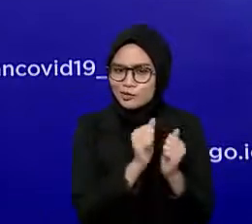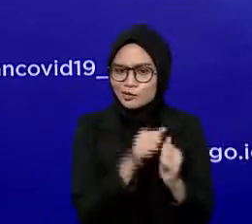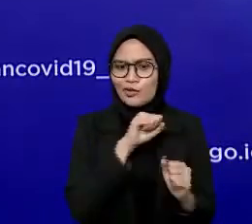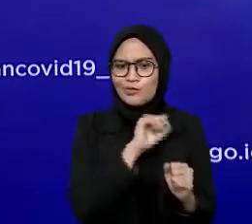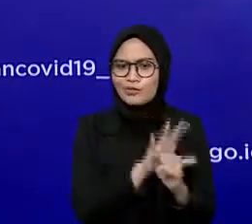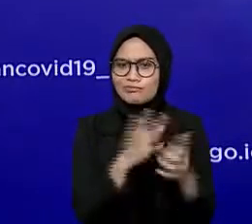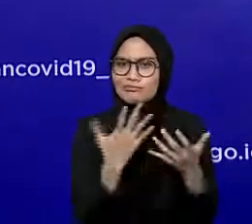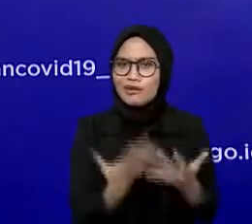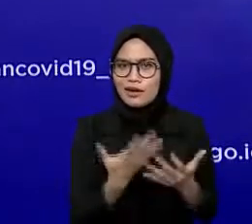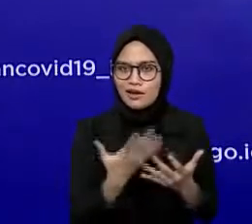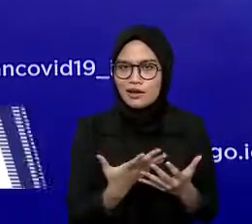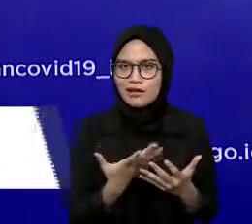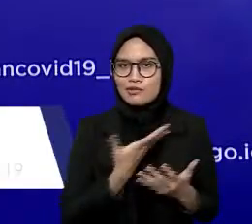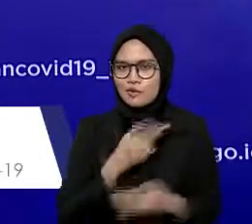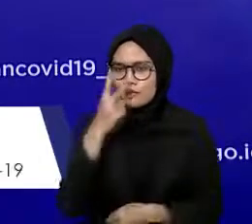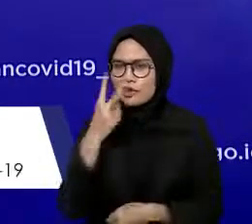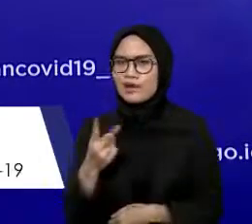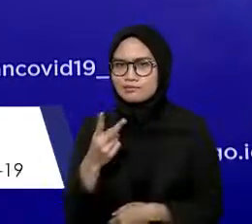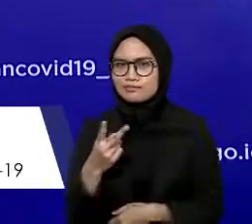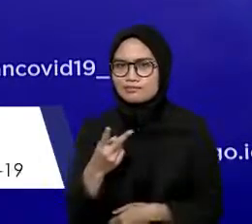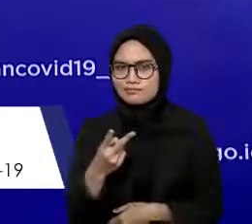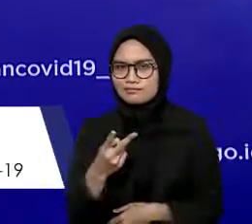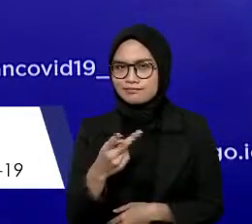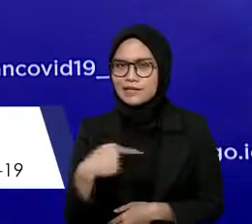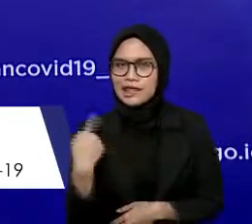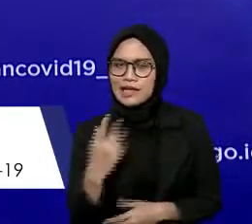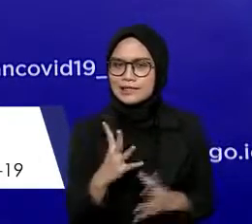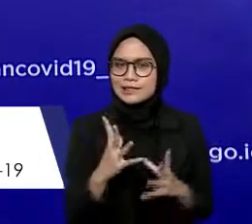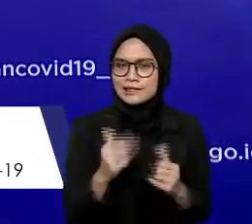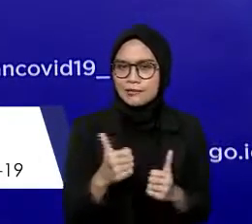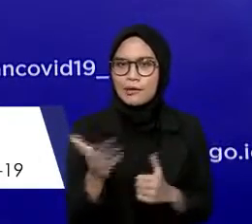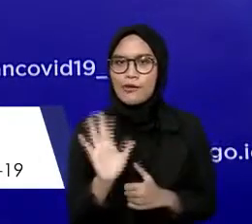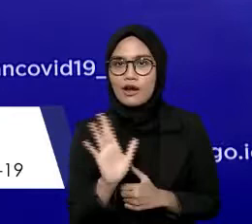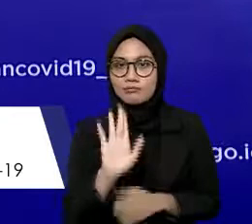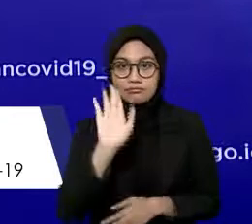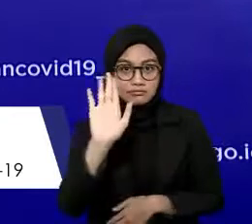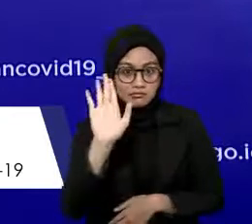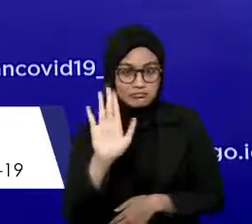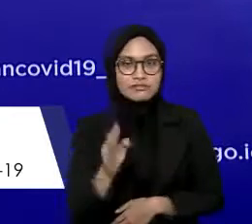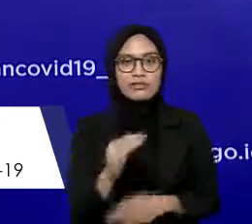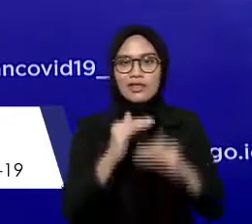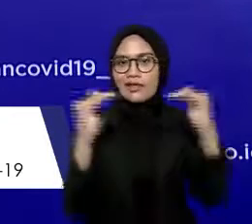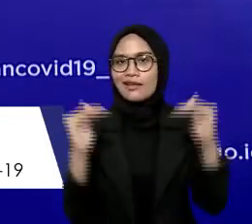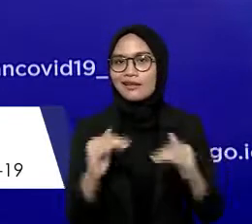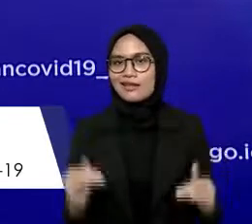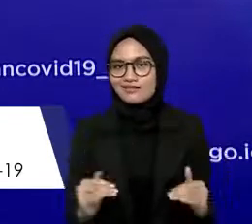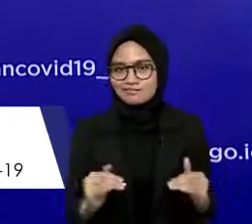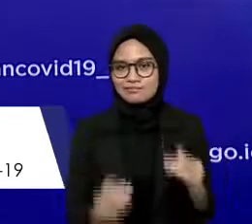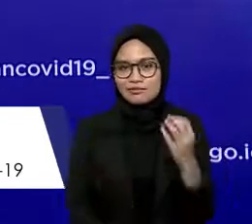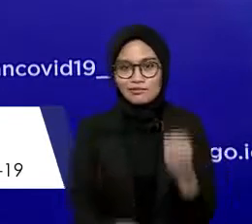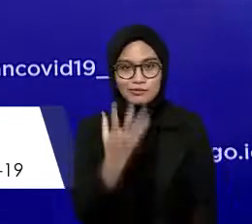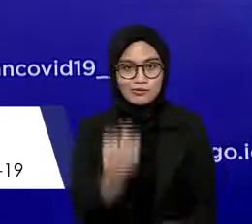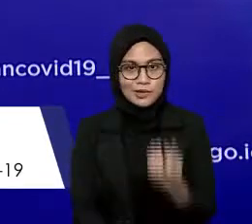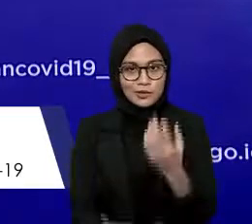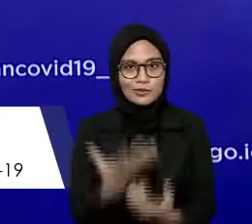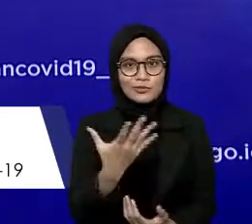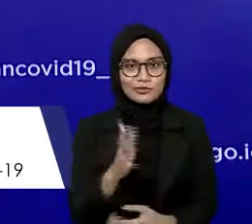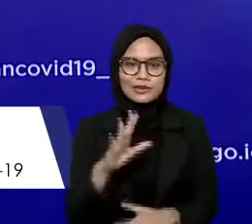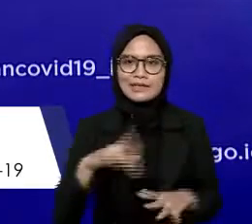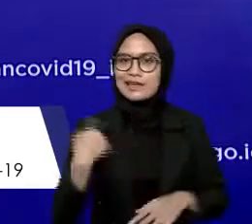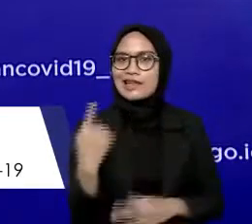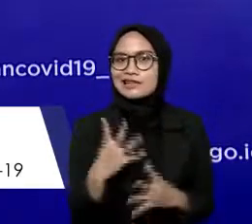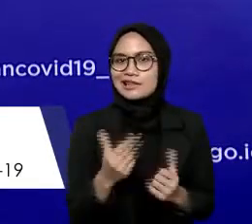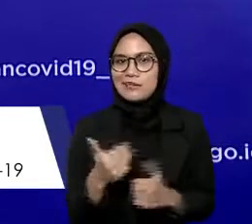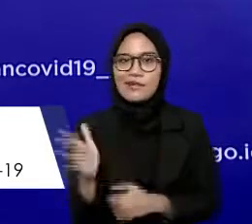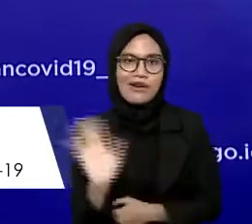Indonesia, terutama untuk melihat kesiapan kita menuju periode Natal dan Tahun Baru. Seperti yang sudah saya